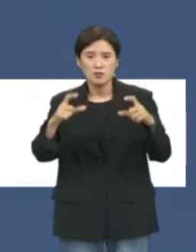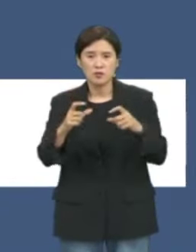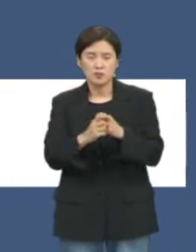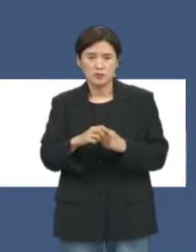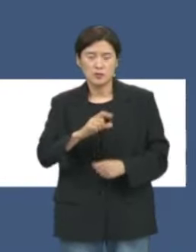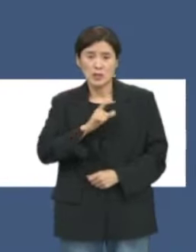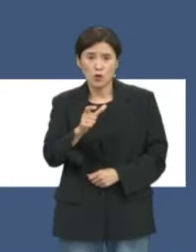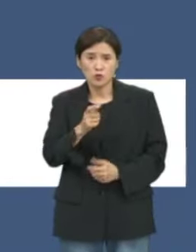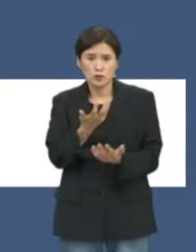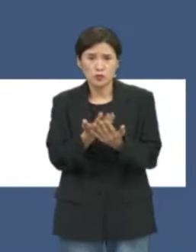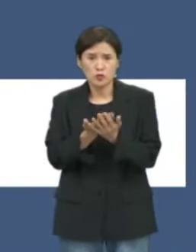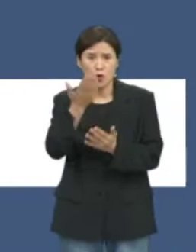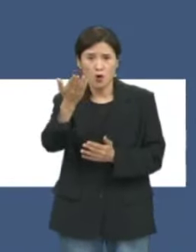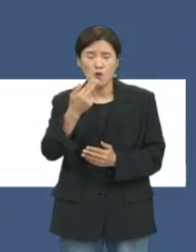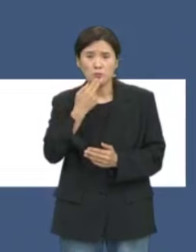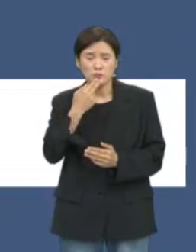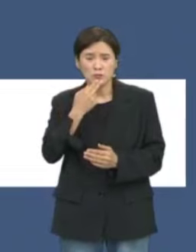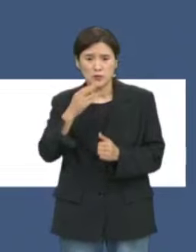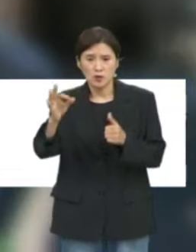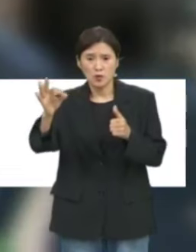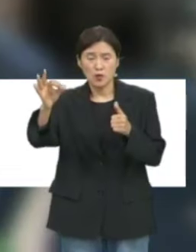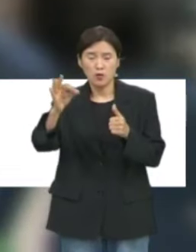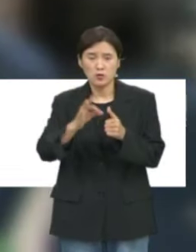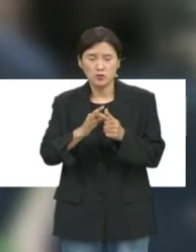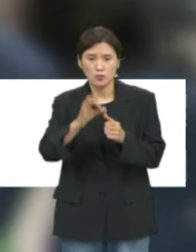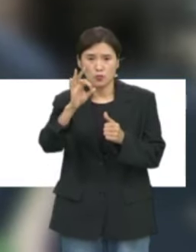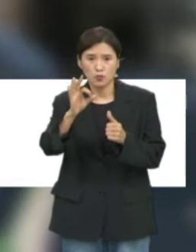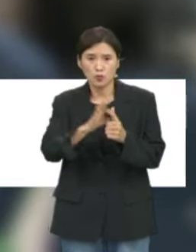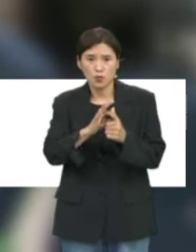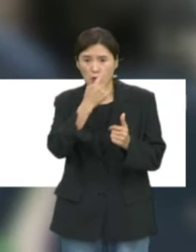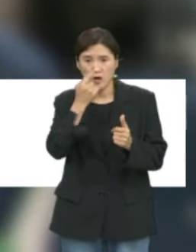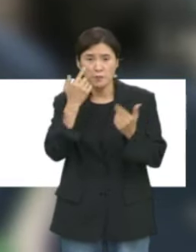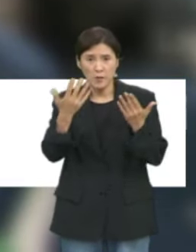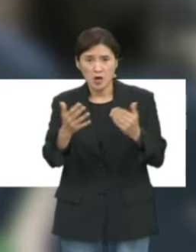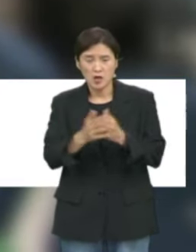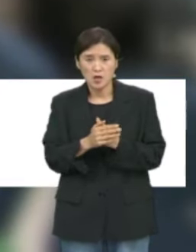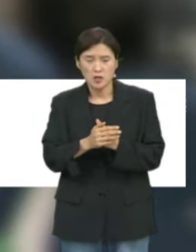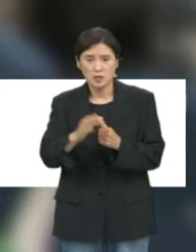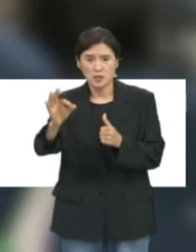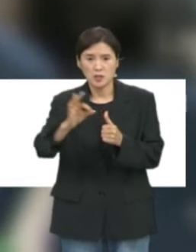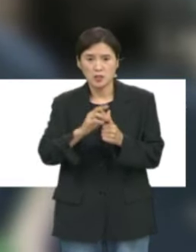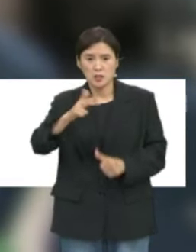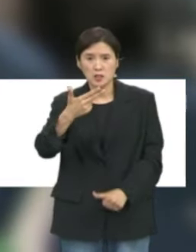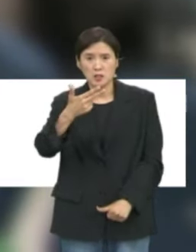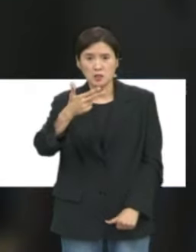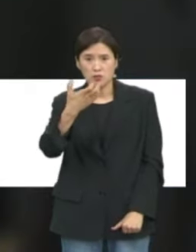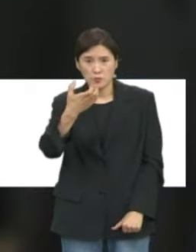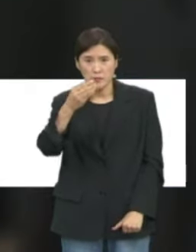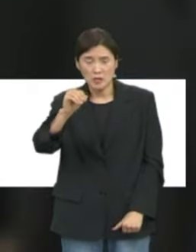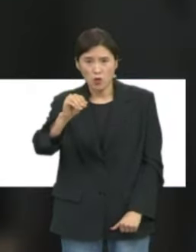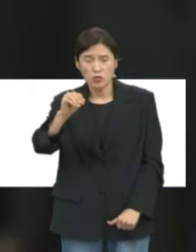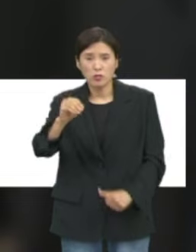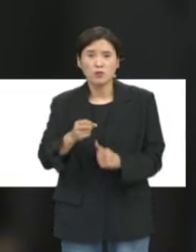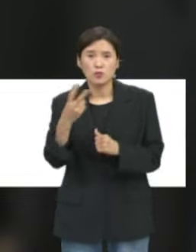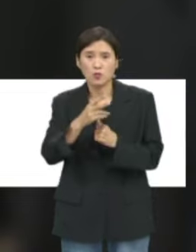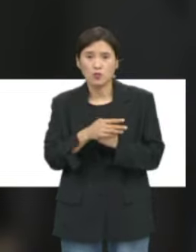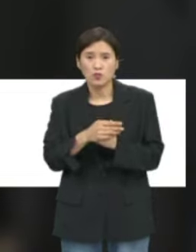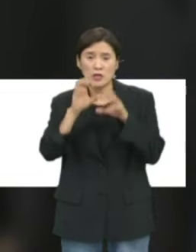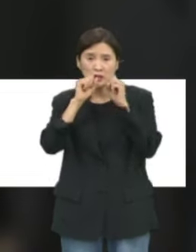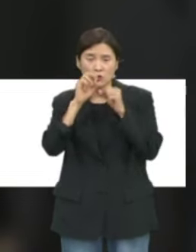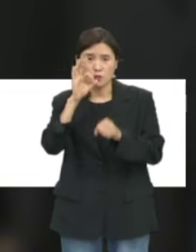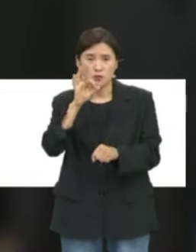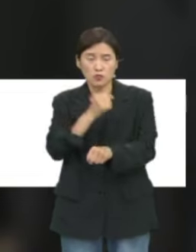사본 제출 없이 보조금을 허위 신청한 씨에게 확인 절차 없이 인건비 7 70여만 원과 시간의